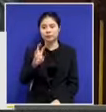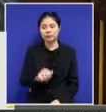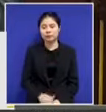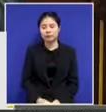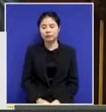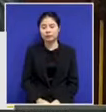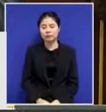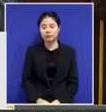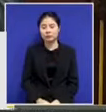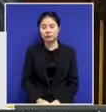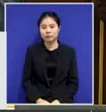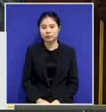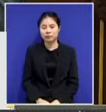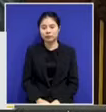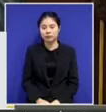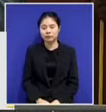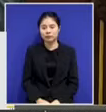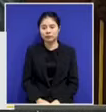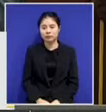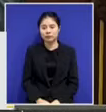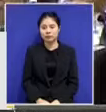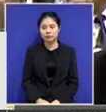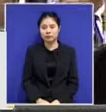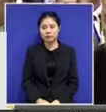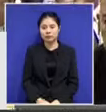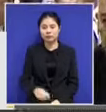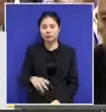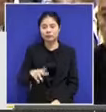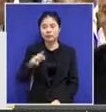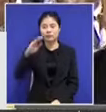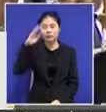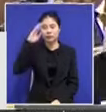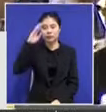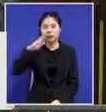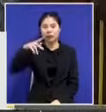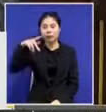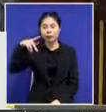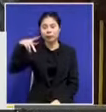พลเอกบุญธรรมโอริส พลเอกประยุทธ์จันทร์โอชาครับ